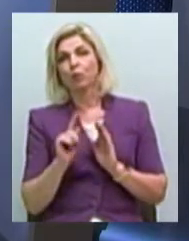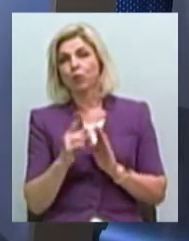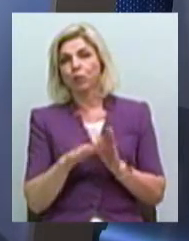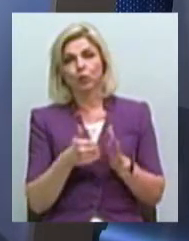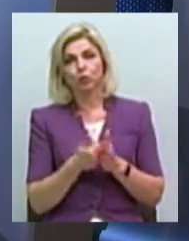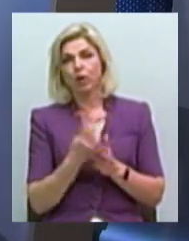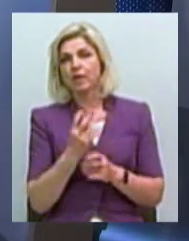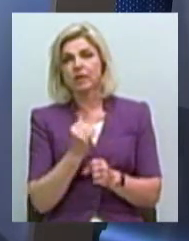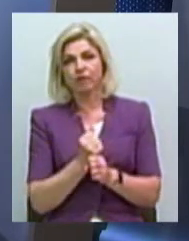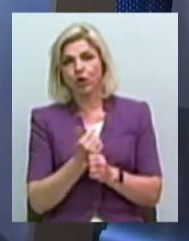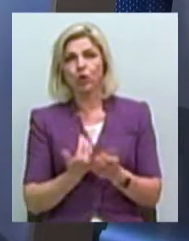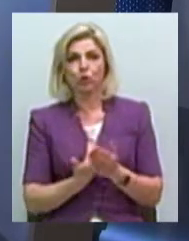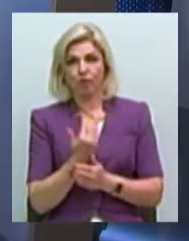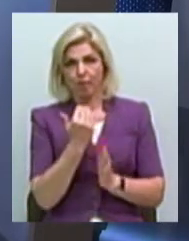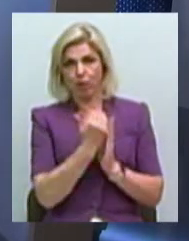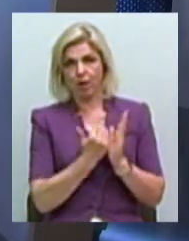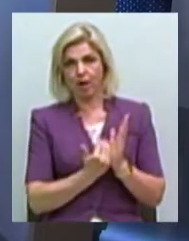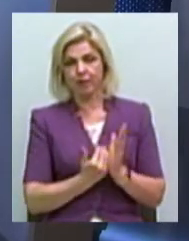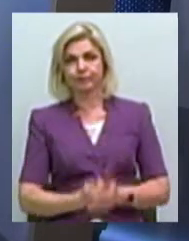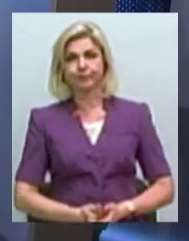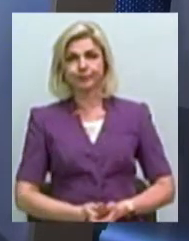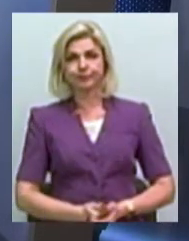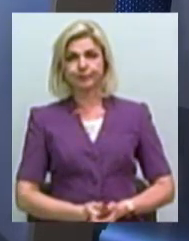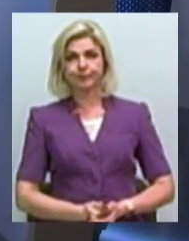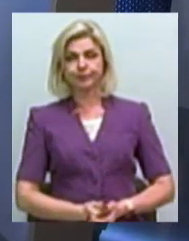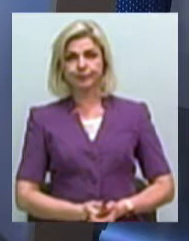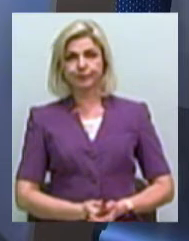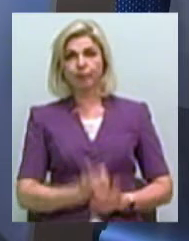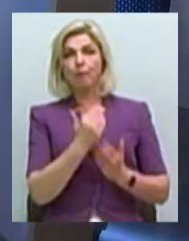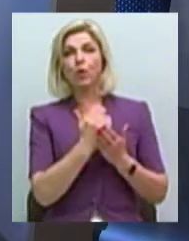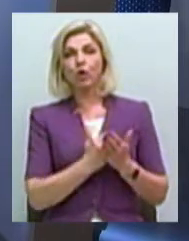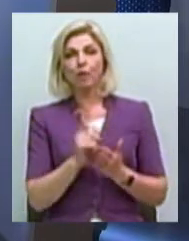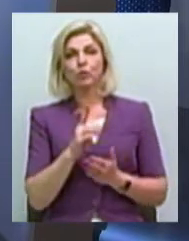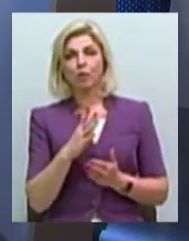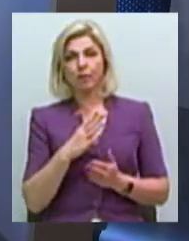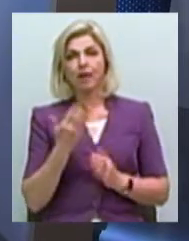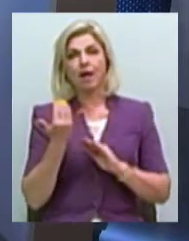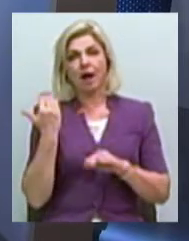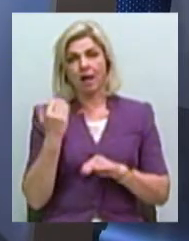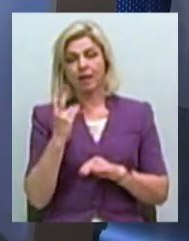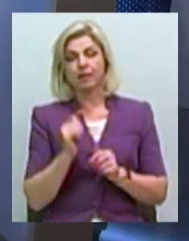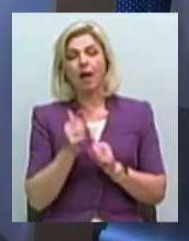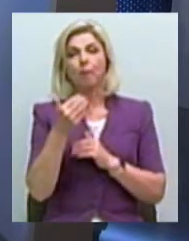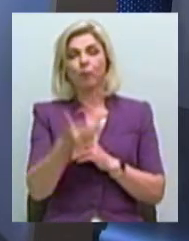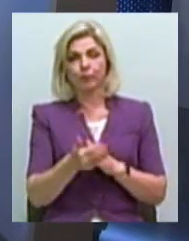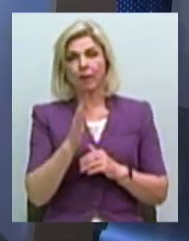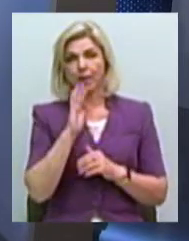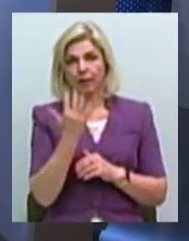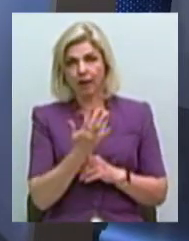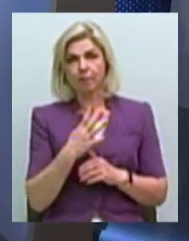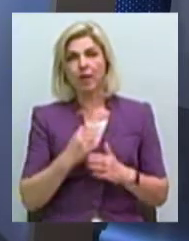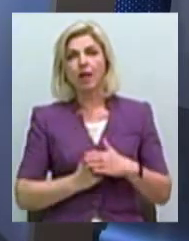не створена нова програма? Програма, яка була раніше, на предыдущие 5 лет, вона була основана